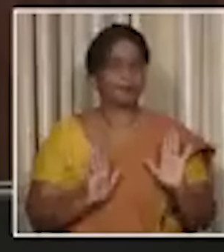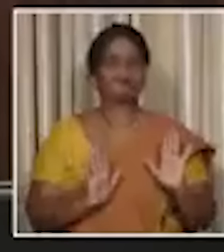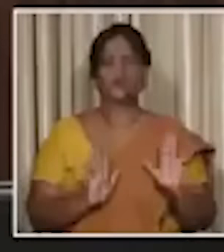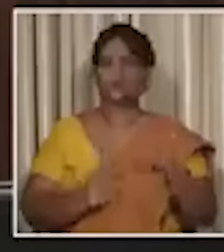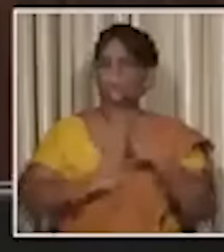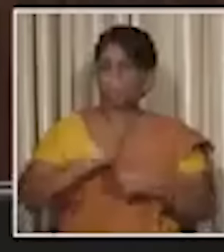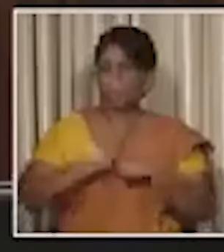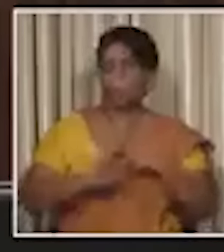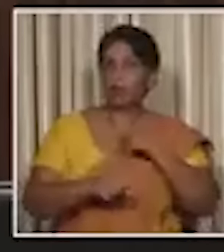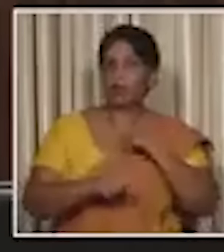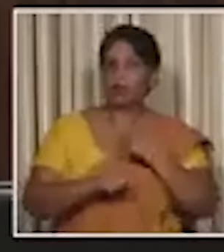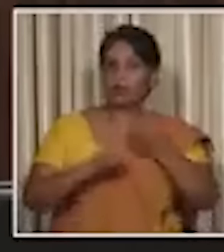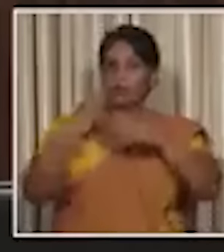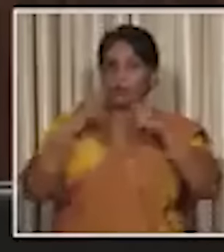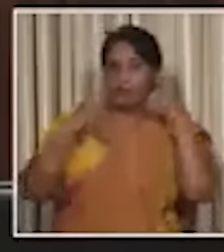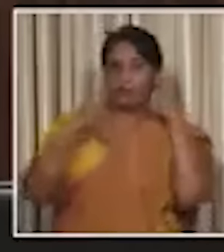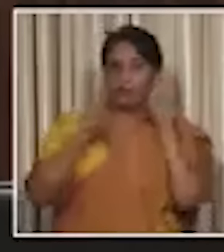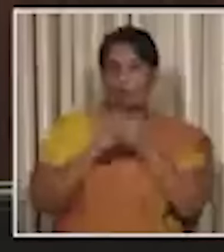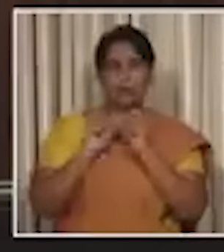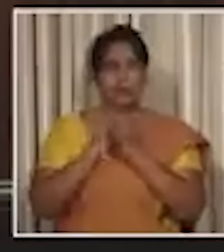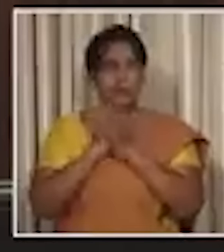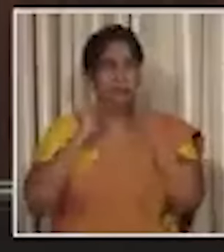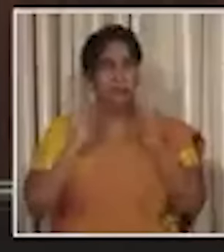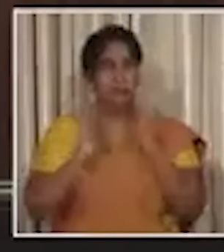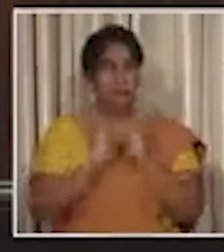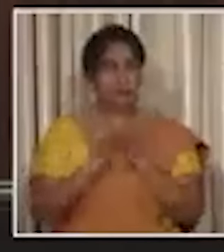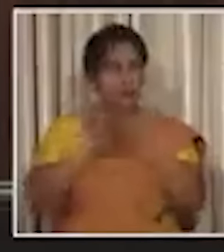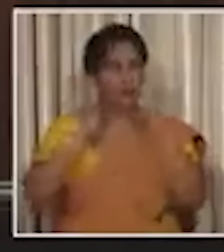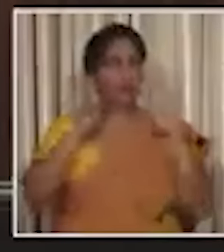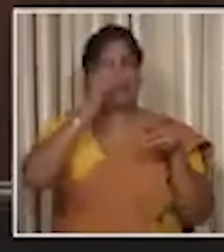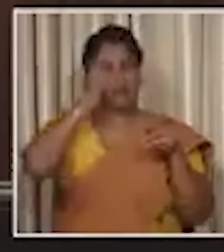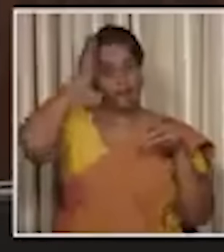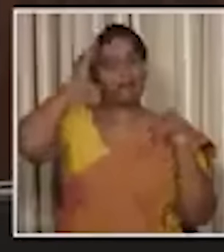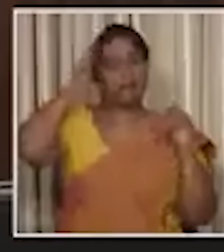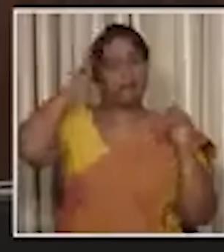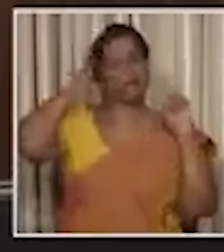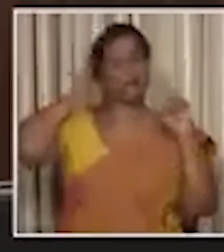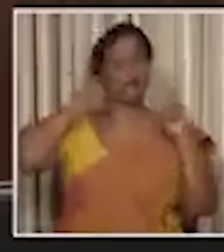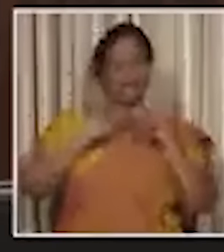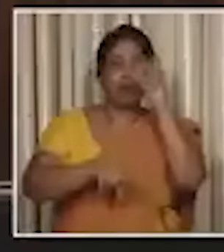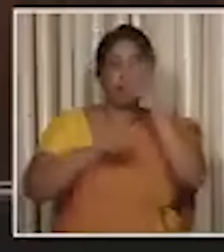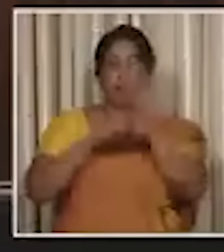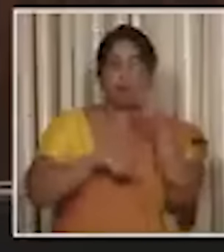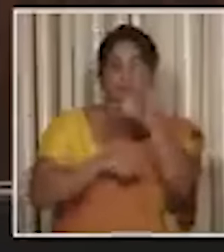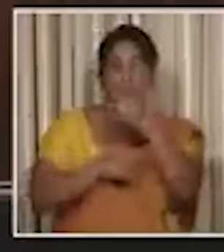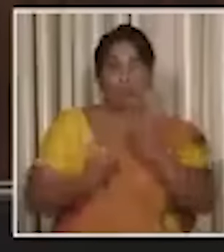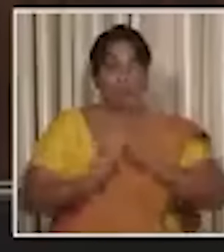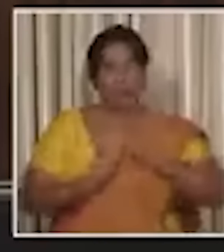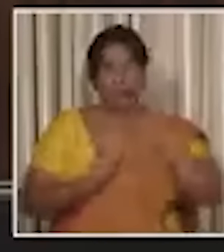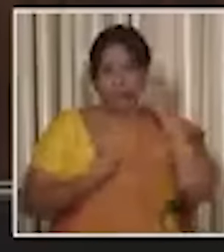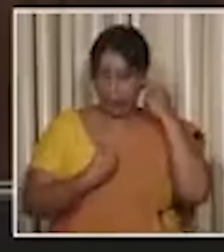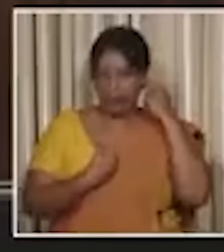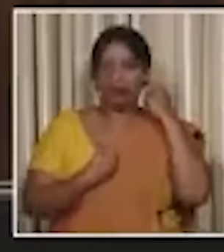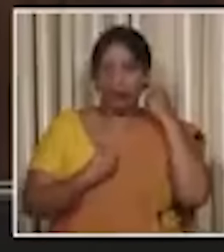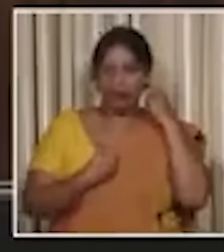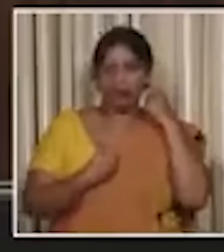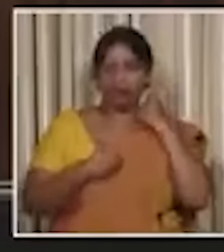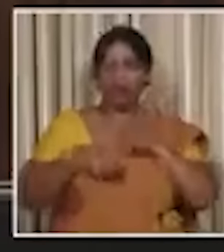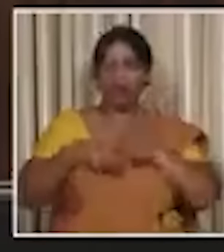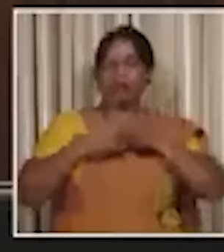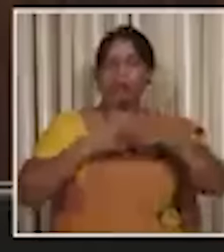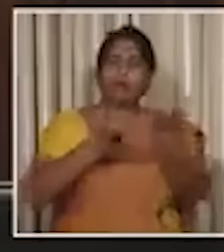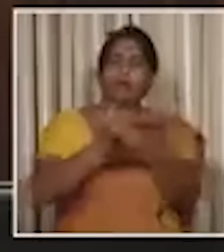லங்காவே ஆந்தோலன துடுதீத்தின் அபராத விசால பிரமாணம் திபினோம் அபராத கருவம் கல்பனா கர்ணவா நாம் ஏவா காலே மே